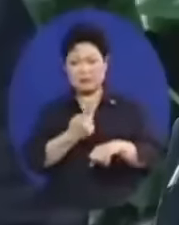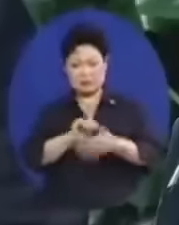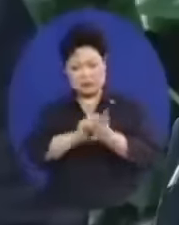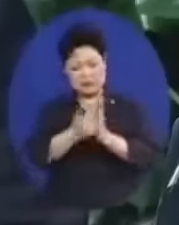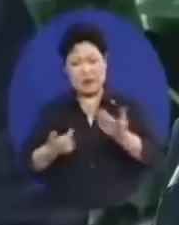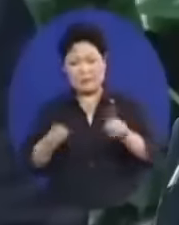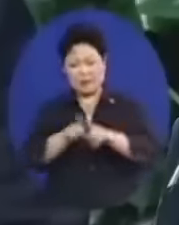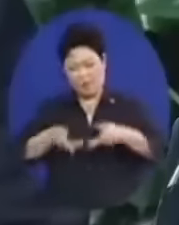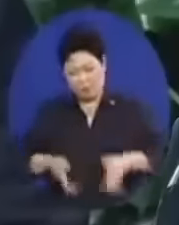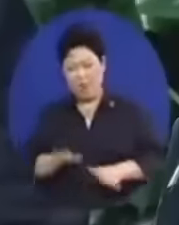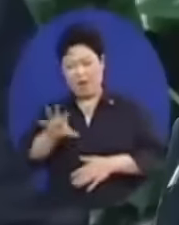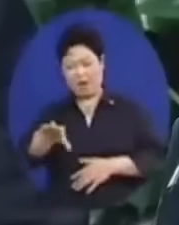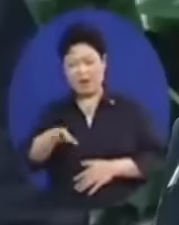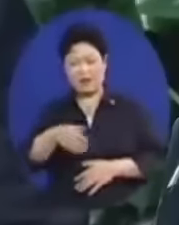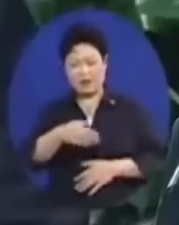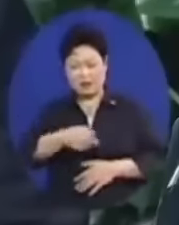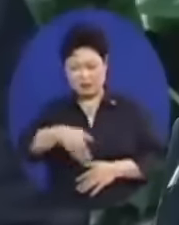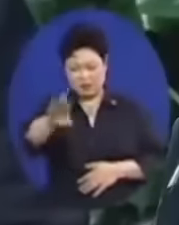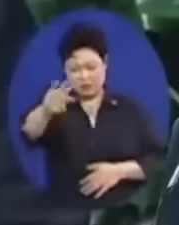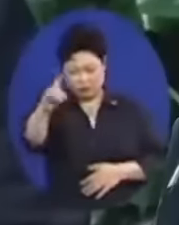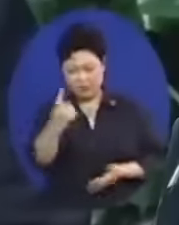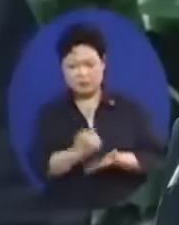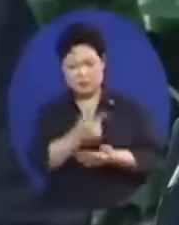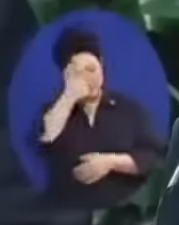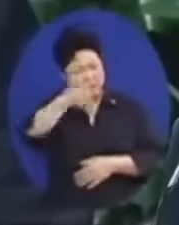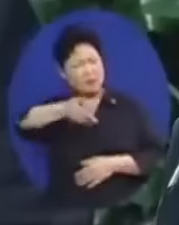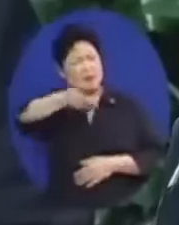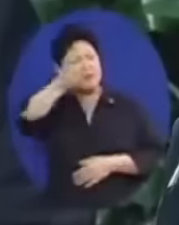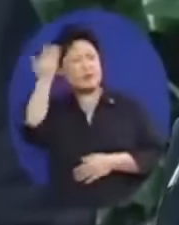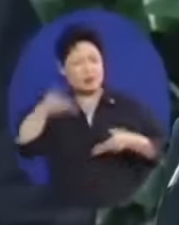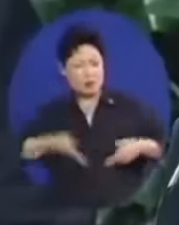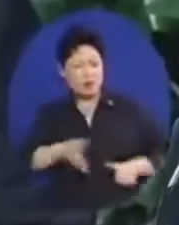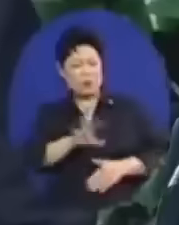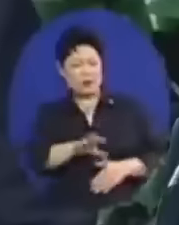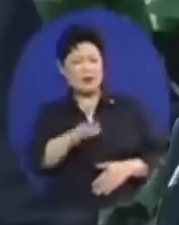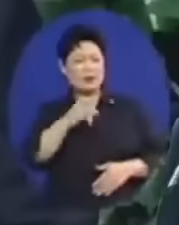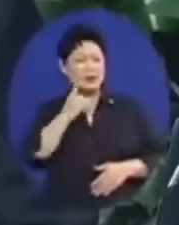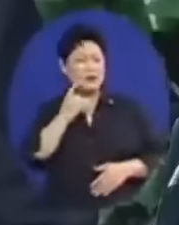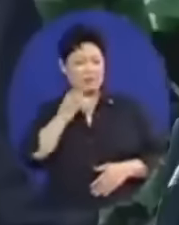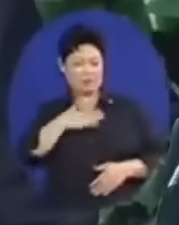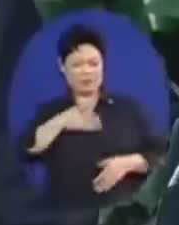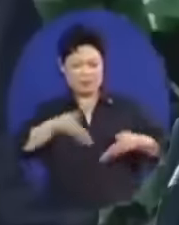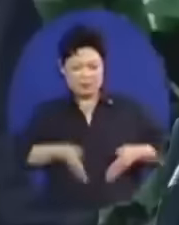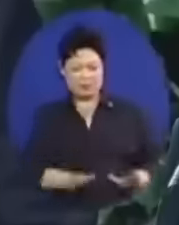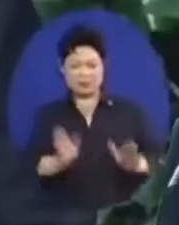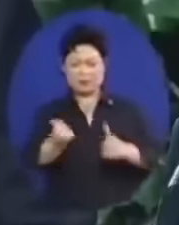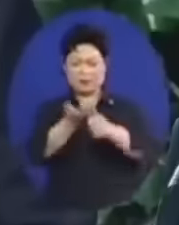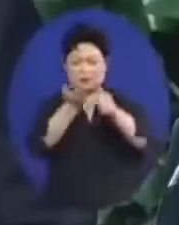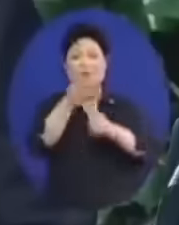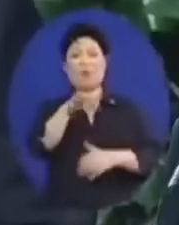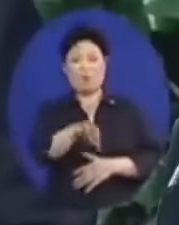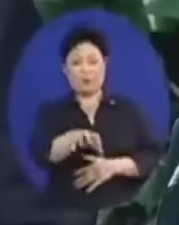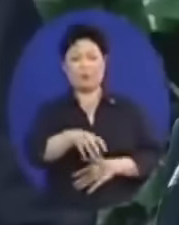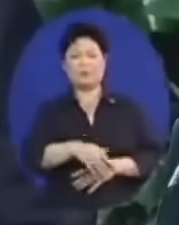왔습니다. 옛날에 살던 고향입니다. 내가 태어나고 내가 자랐던 고향인데